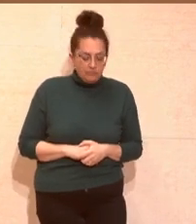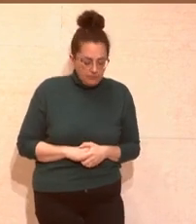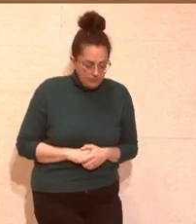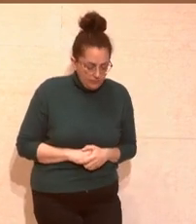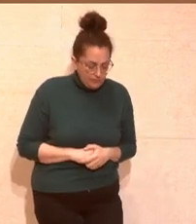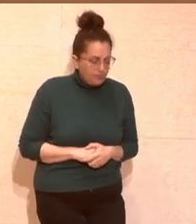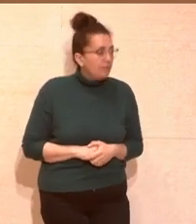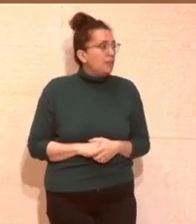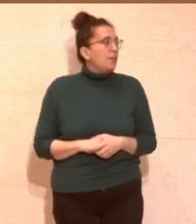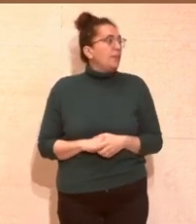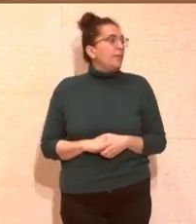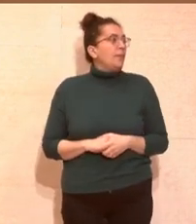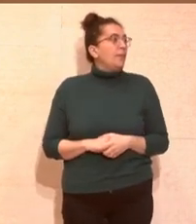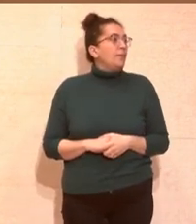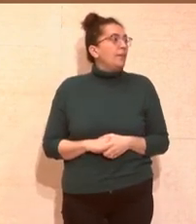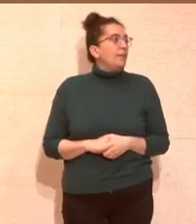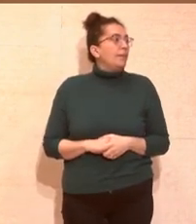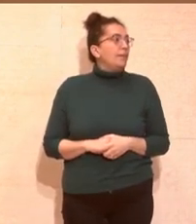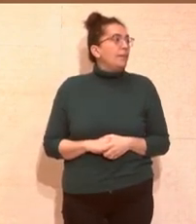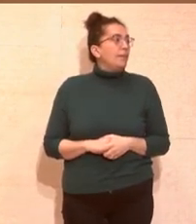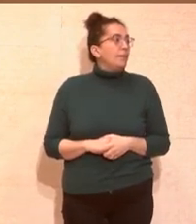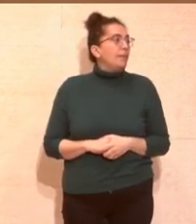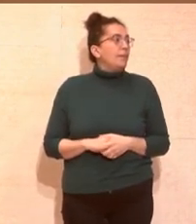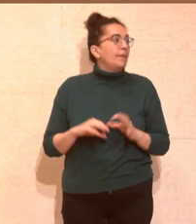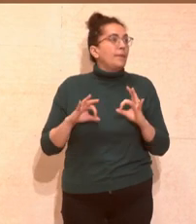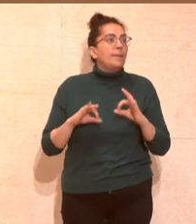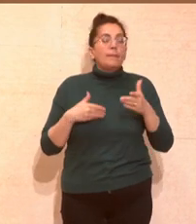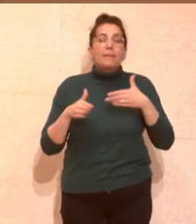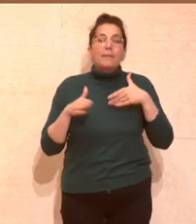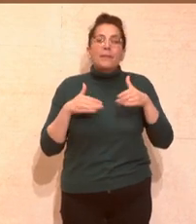Que ça marche avec le avec le masque inclusif, c'est un peu moins efficace.